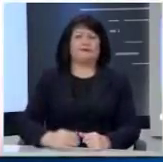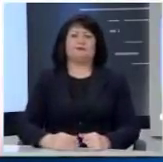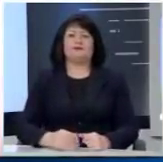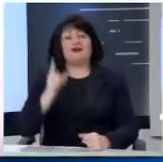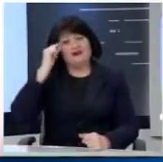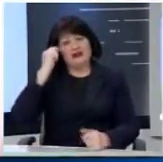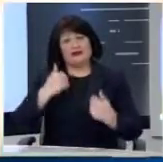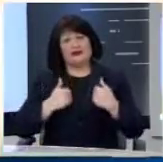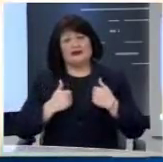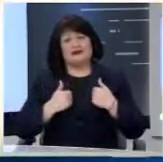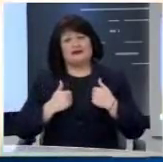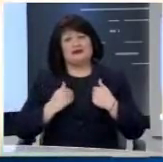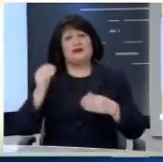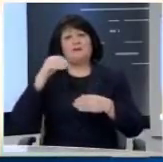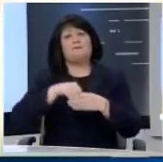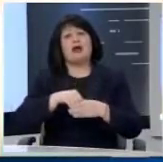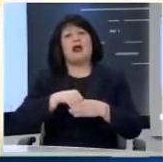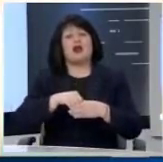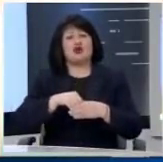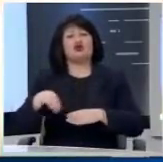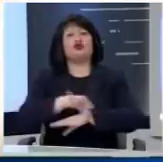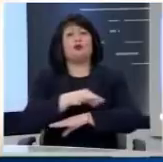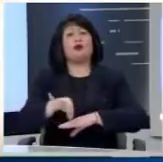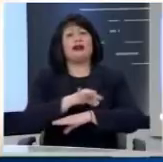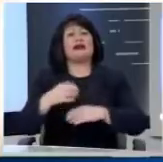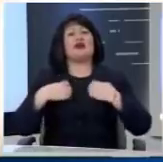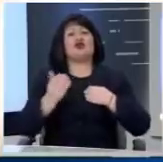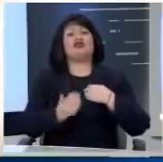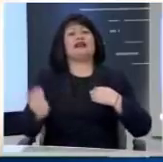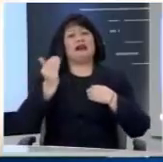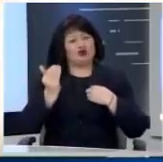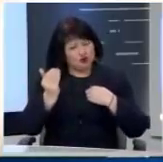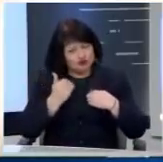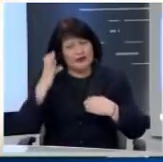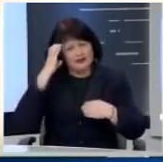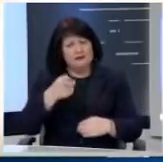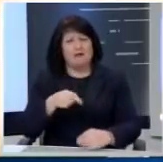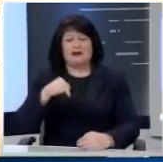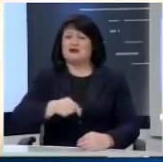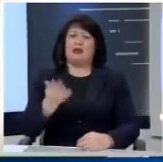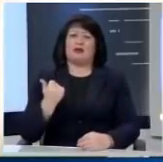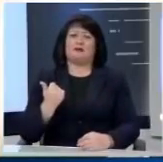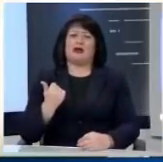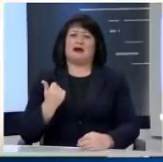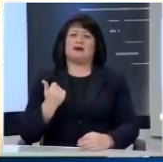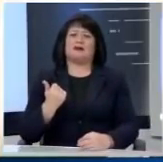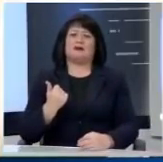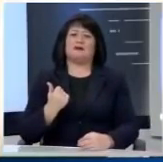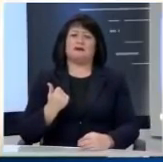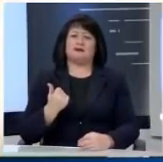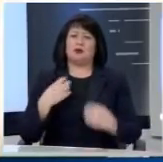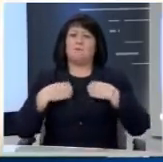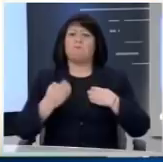εγώ φοιτητής και μέλος της Συγκλήτου του Εθνικού Μετσόβιου Πολυτεχνείου και τα θυμάμαι. Σήμερα λοιπόν δεν υπάρχει αυτό. Το Πρωτανικό Συμβούλιο μπορεί να πάρει